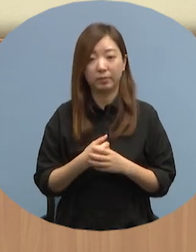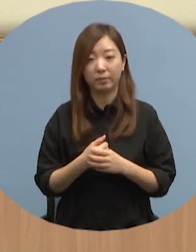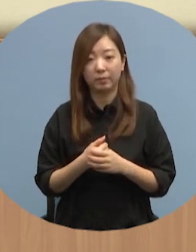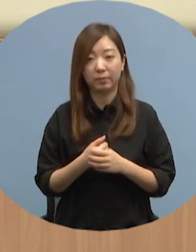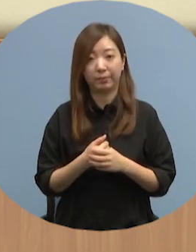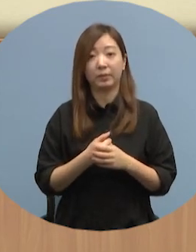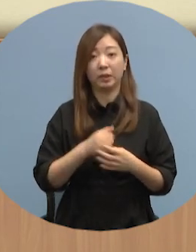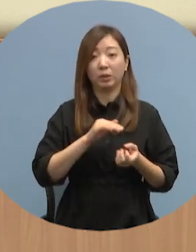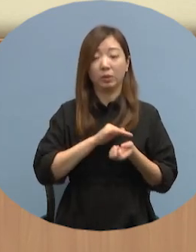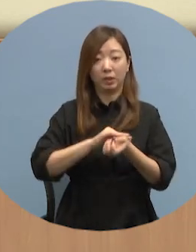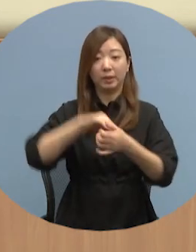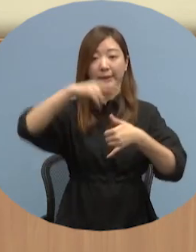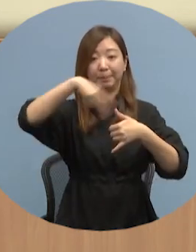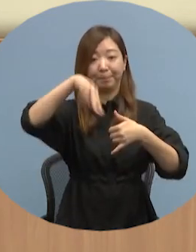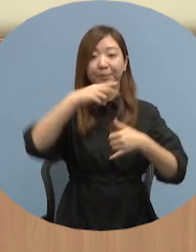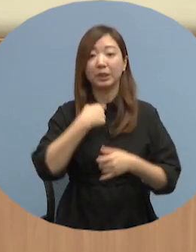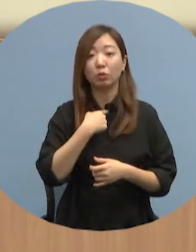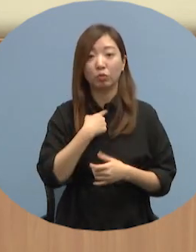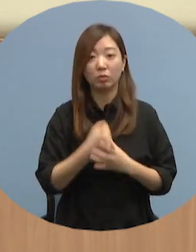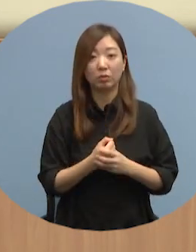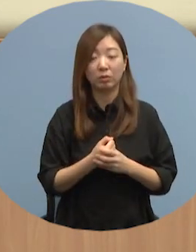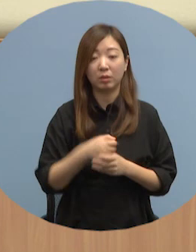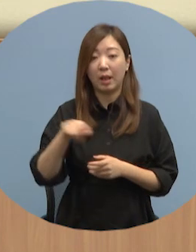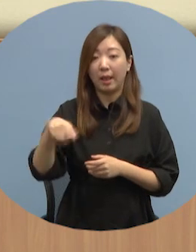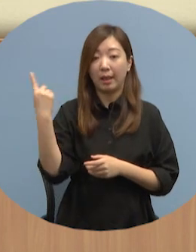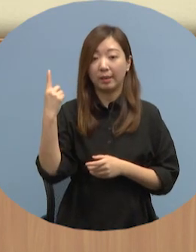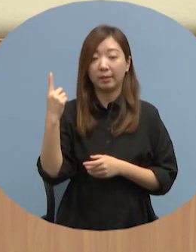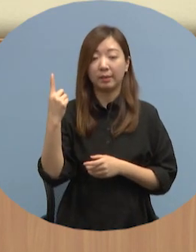老師做檢測啦。那另外我們都有